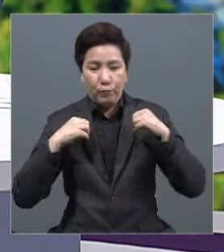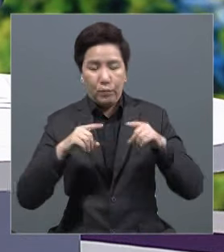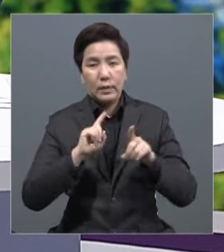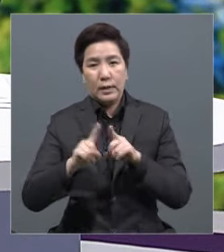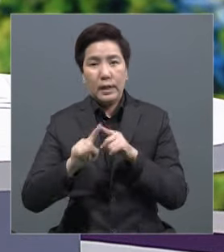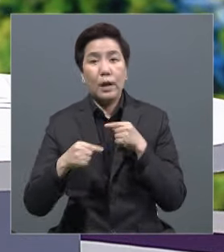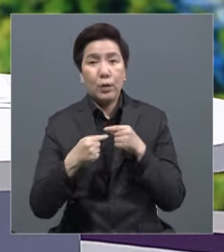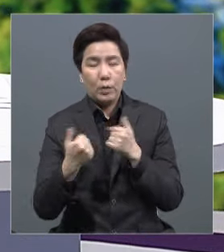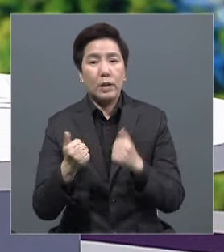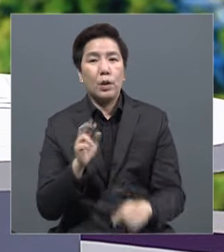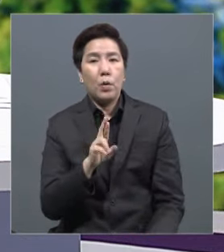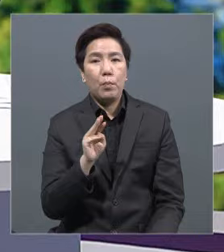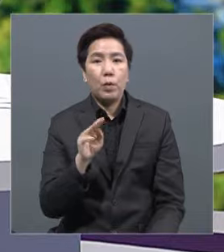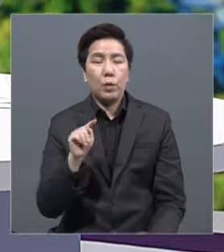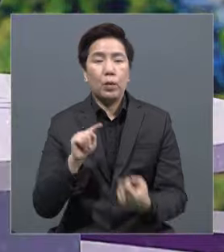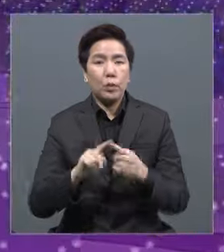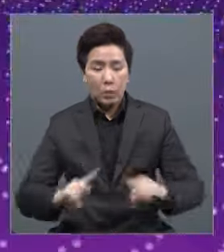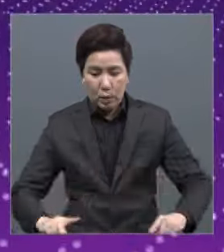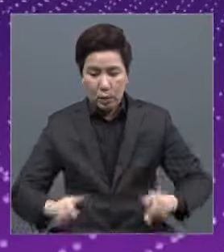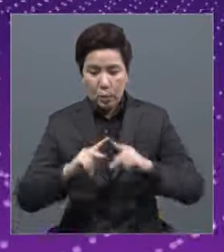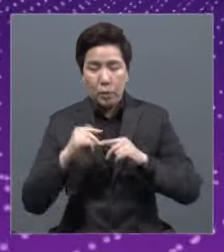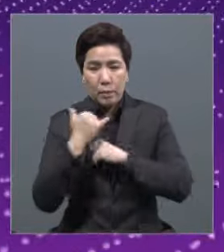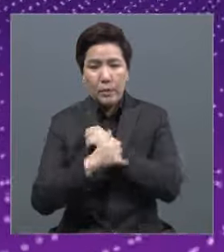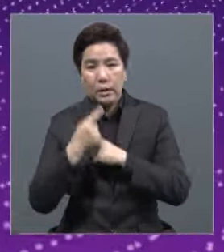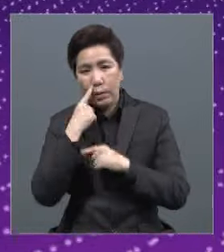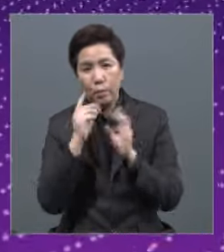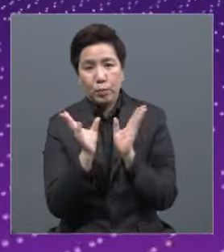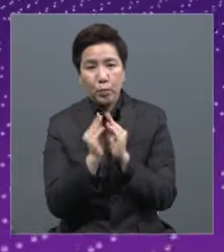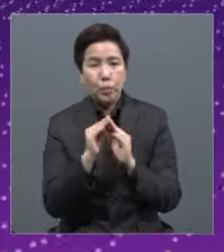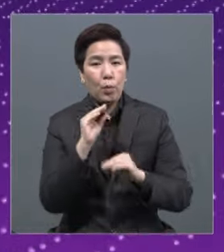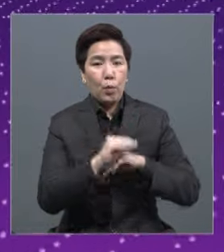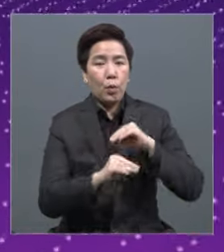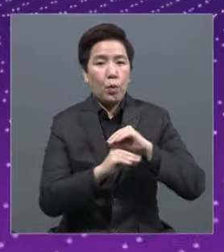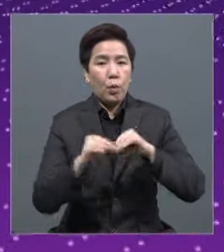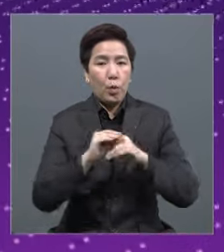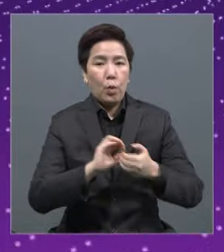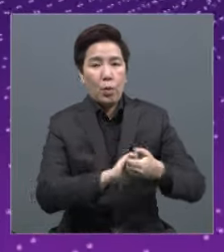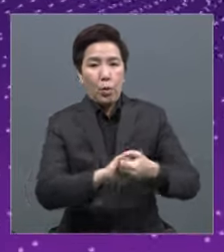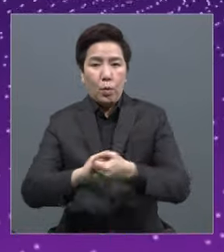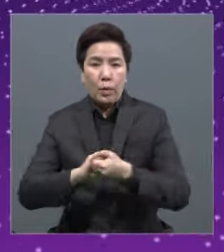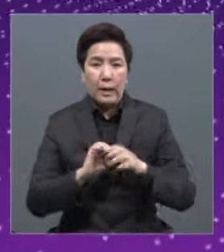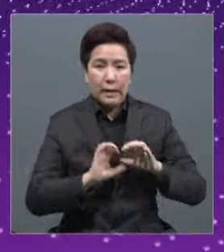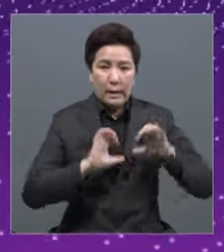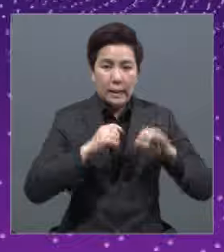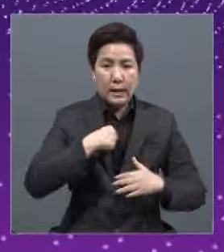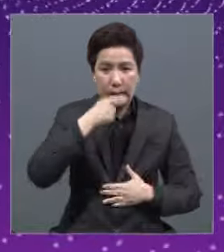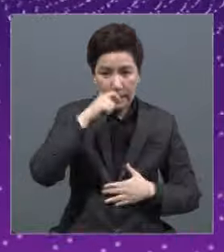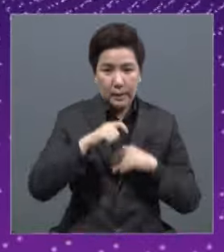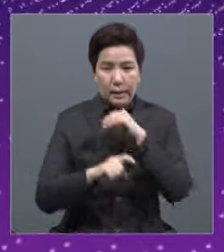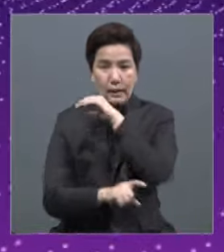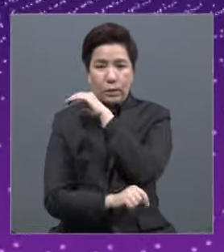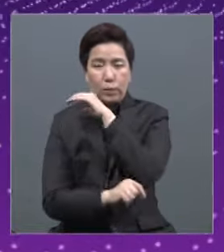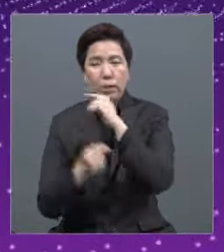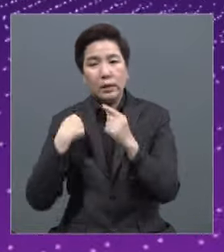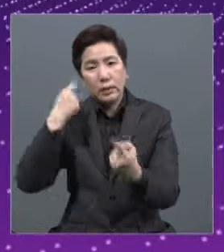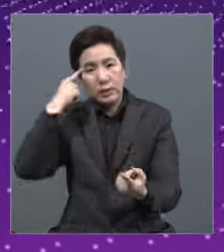กันต่อนะครับรัฐมนตรีว่าการกระทรวงการต่างประเทศก็เปิดประชุมโครงการความร่วมมือระหว่างหน่วยราชการไทยสิงคโปร์ครับ